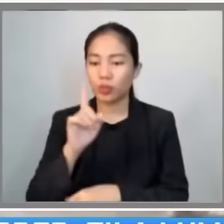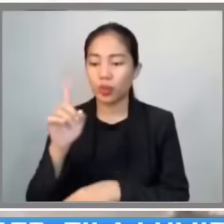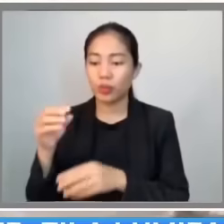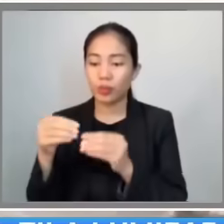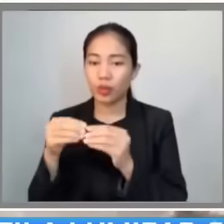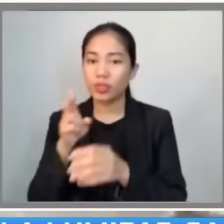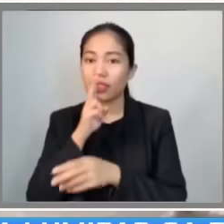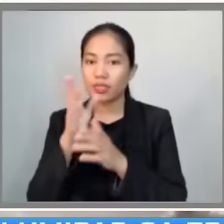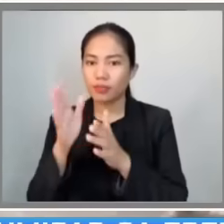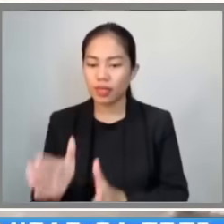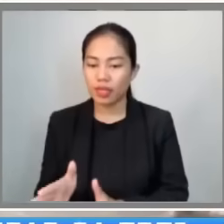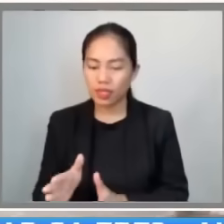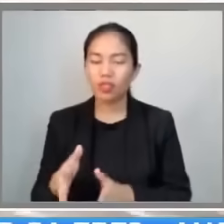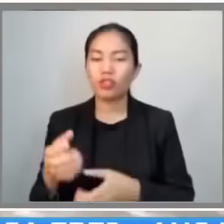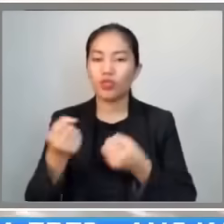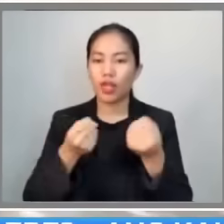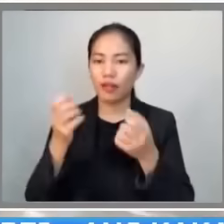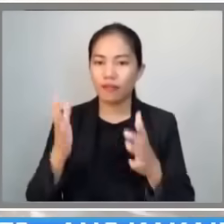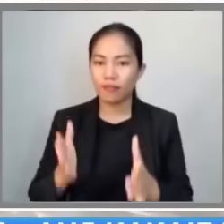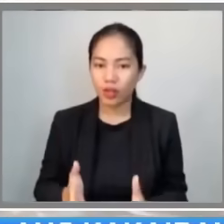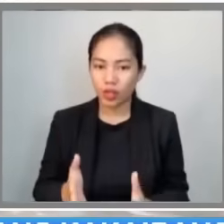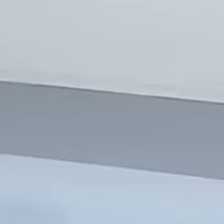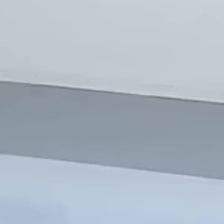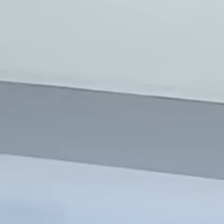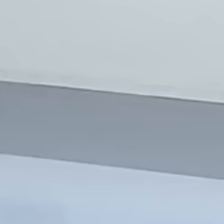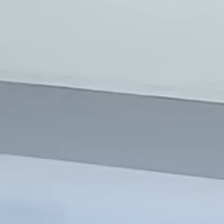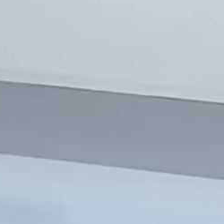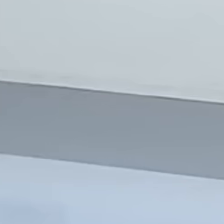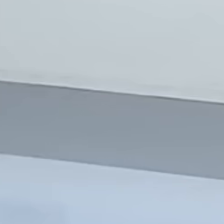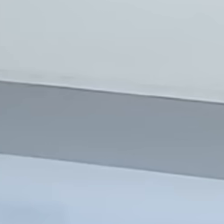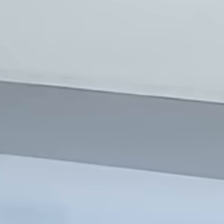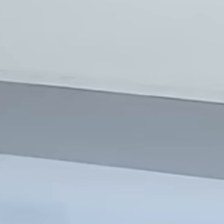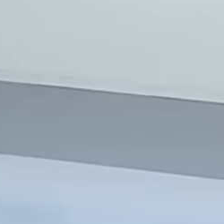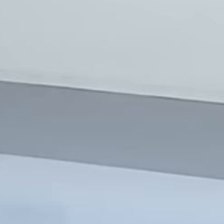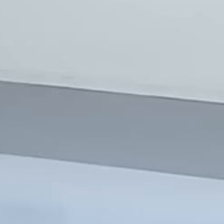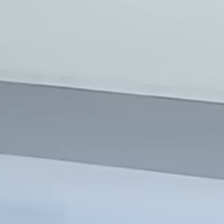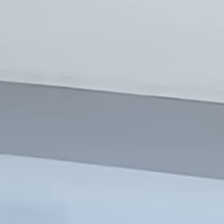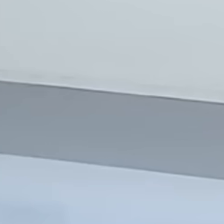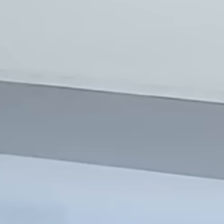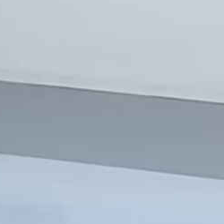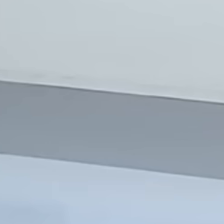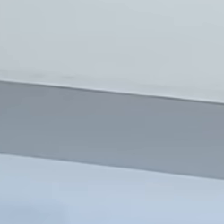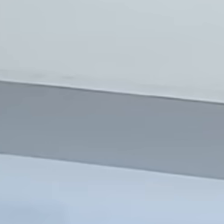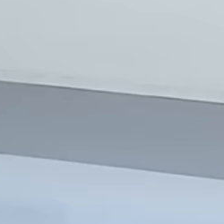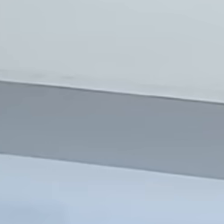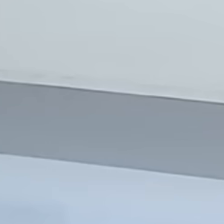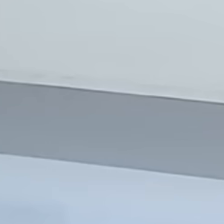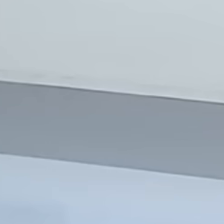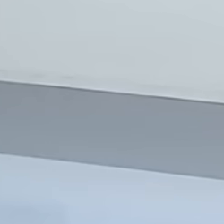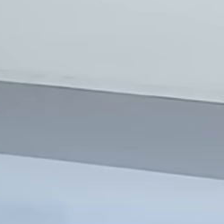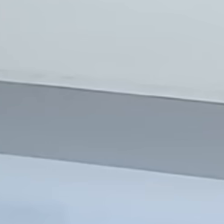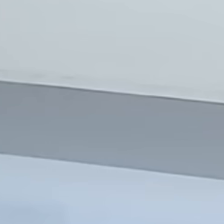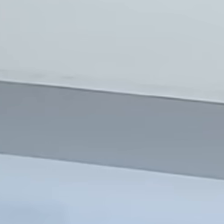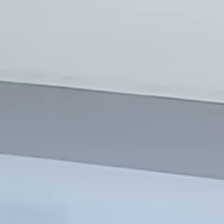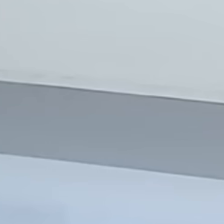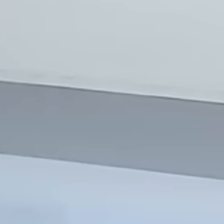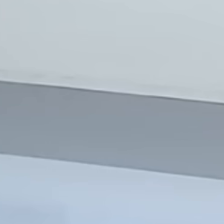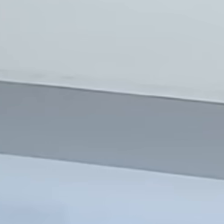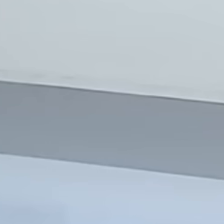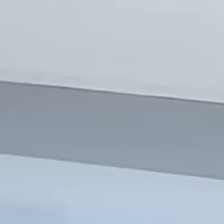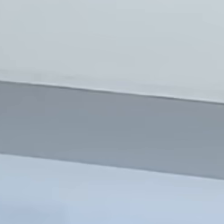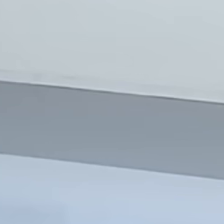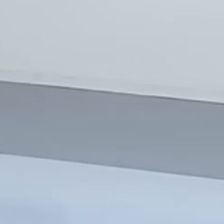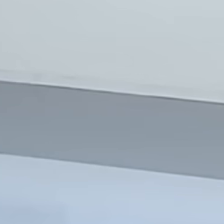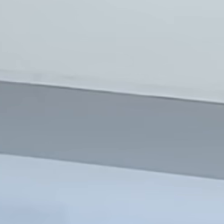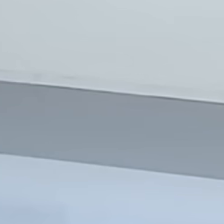Castro na si Jeffrey Magpantay. Mga kapuso, para sa mga maiinit na balita, mag-subscribe sa GMA